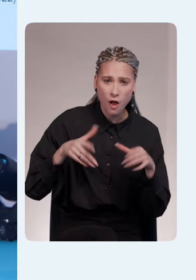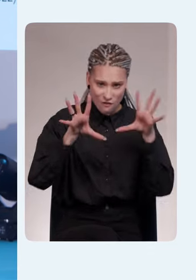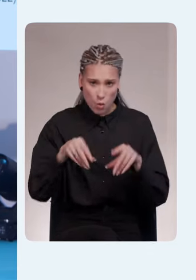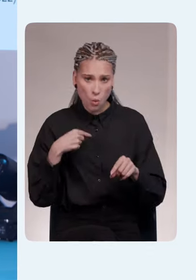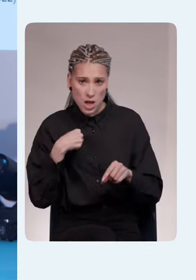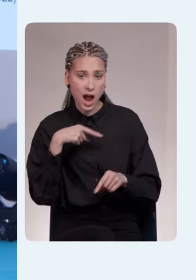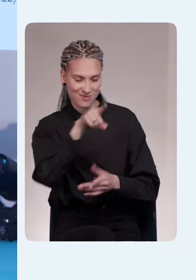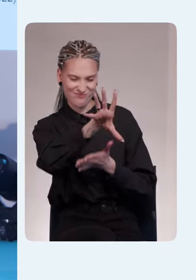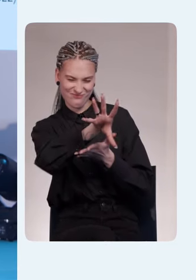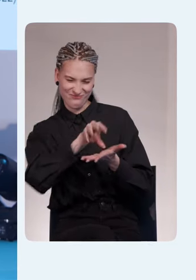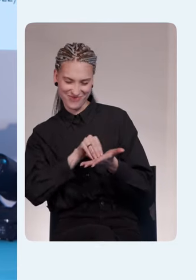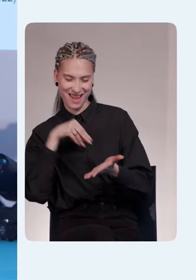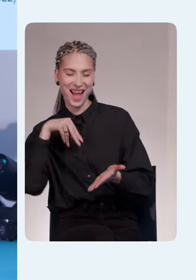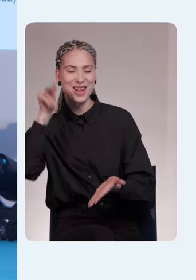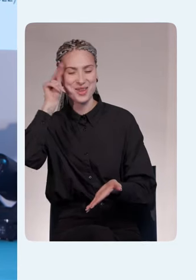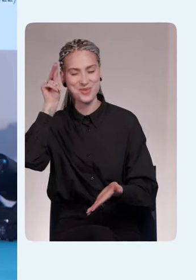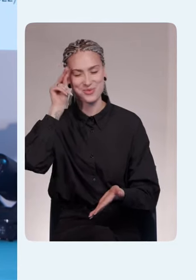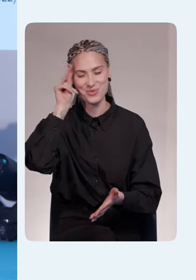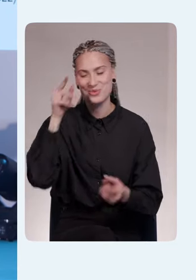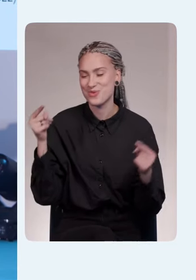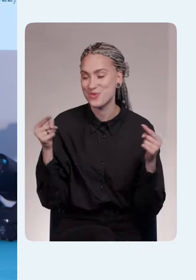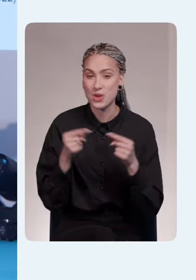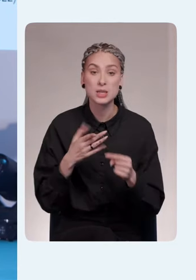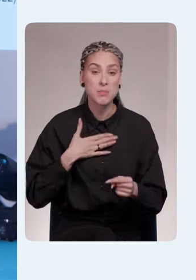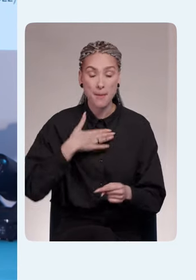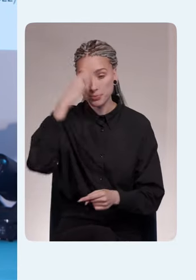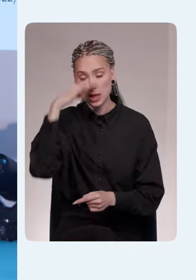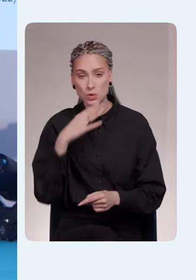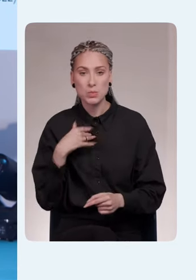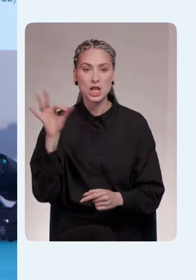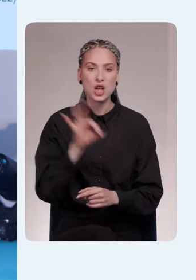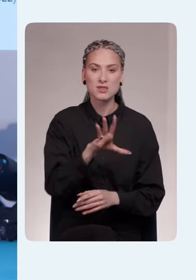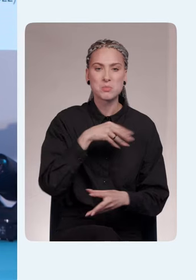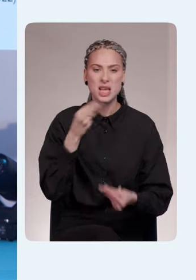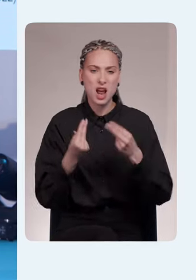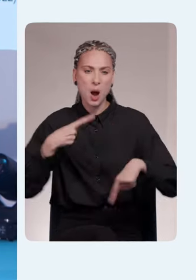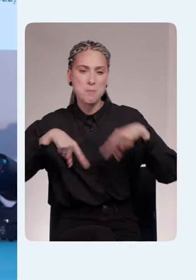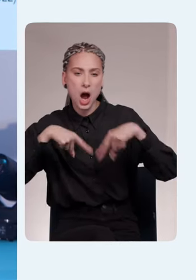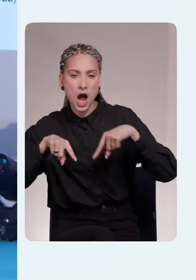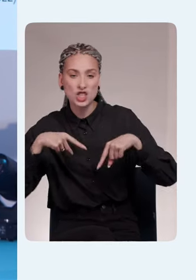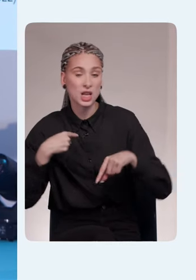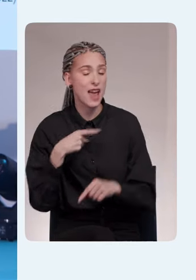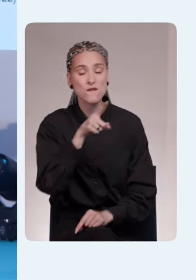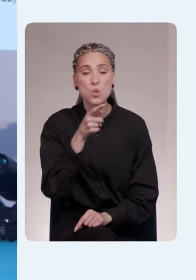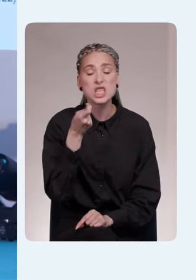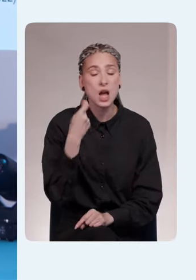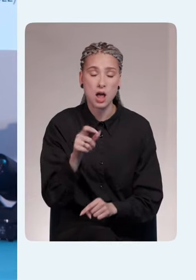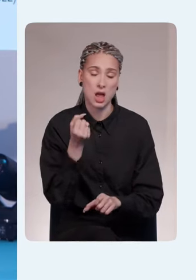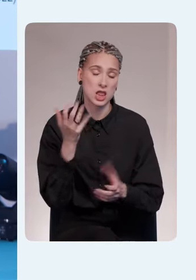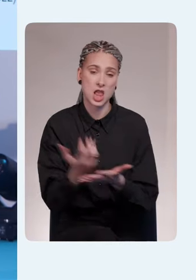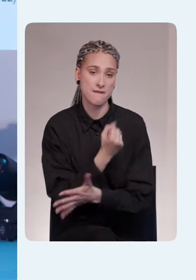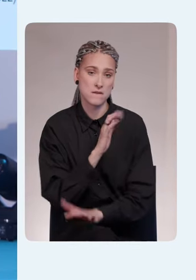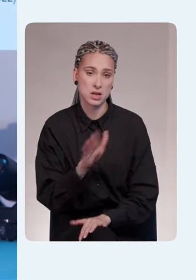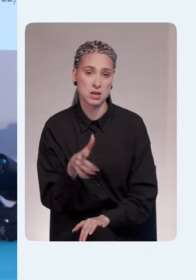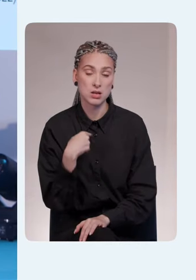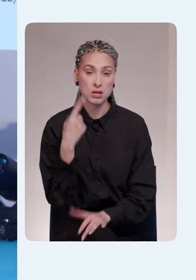тебя точно научусь, стопудово. Мы с моим отцом очень часто играли в мяч, и я ни разу его не выиграл, ни разу.